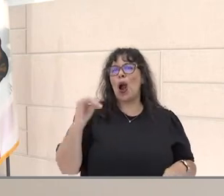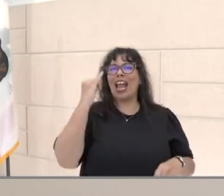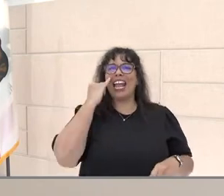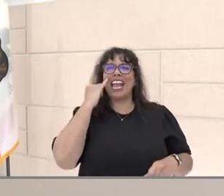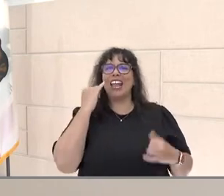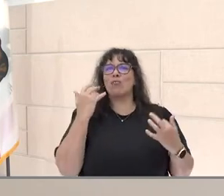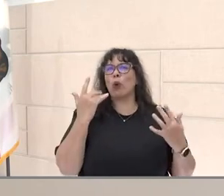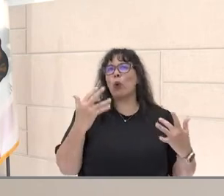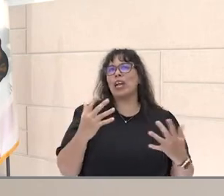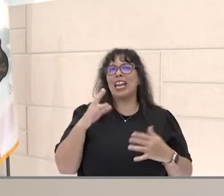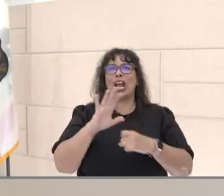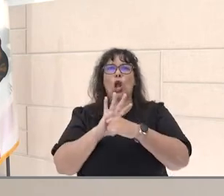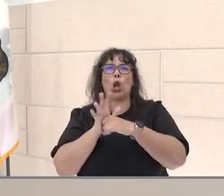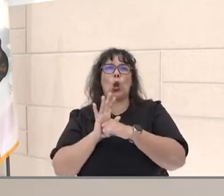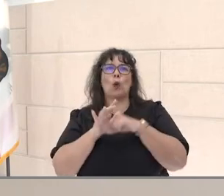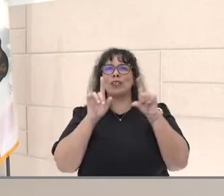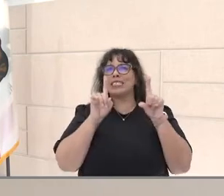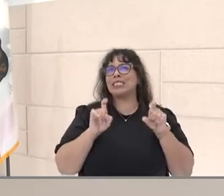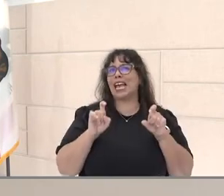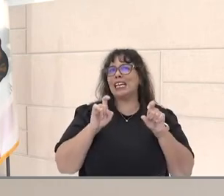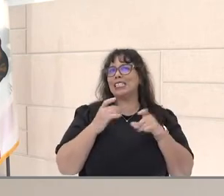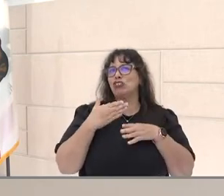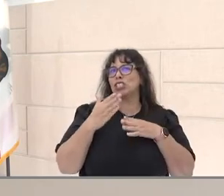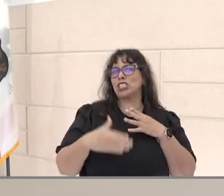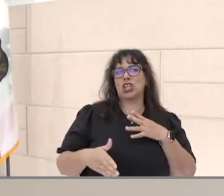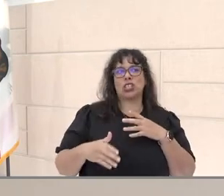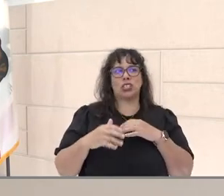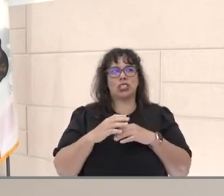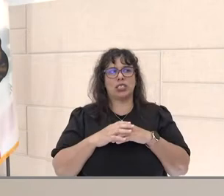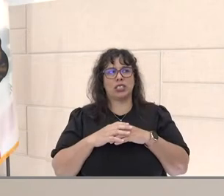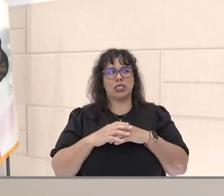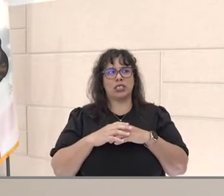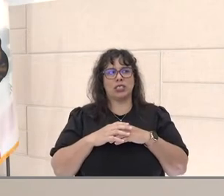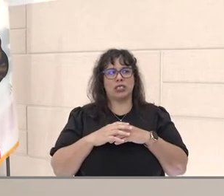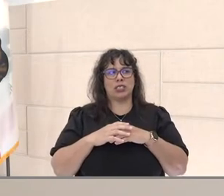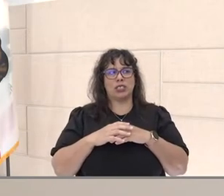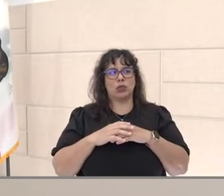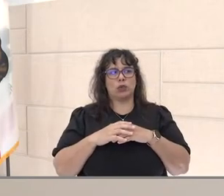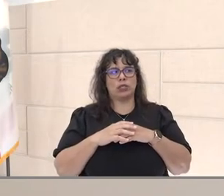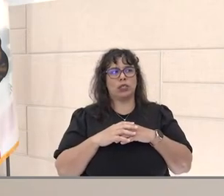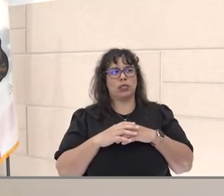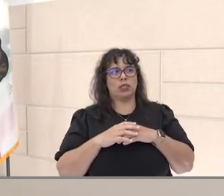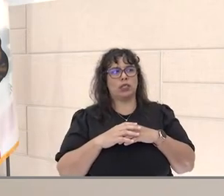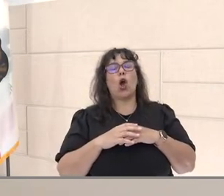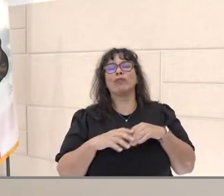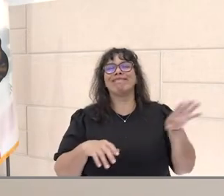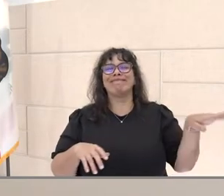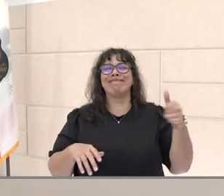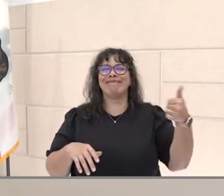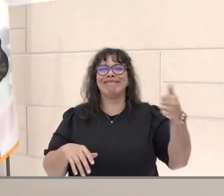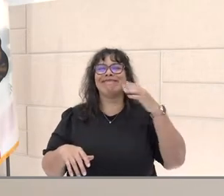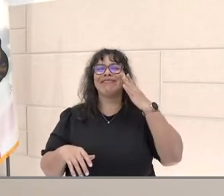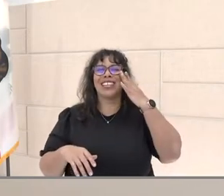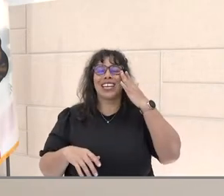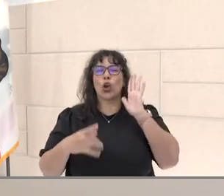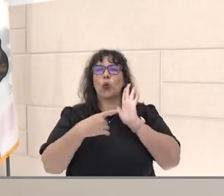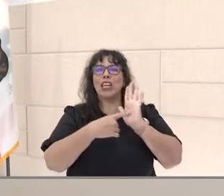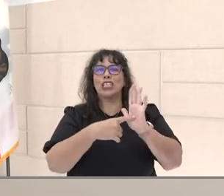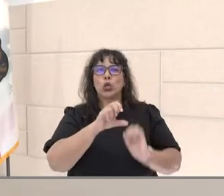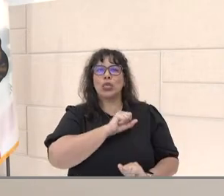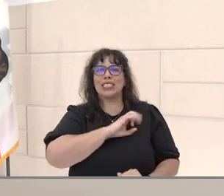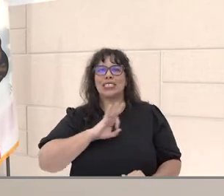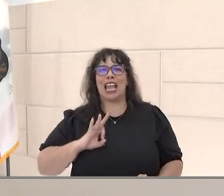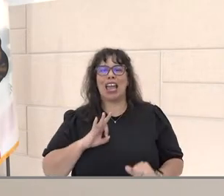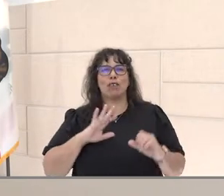នកកើតជំងឺ COVID អីទេឬក៏បានធ្វើតេស្តរួចទេបន្ទាប់ពីបំពេញកដាស់ឆ្លើយផុតទៅគឺថាយើងយកកដាស់ហ្នឹ